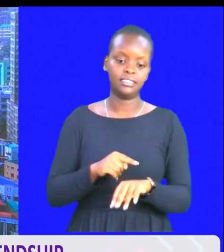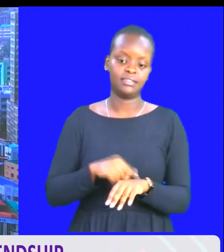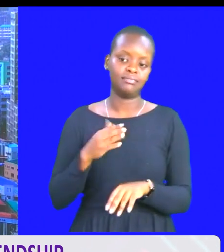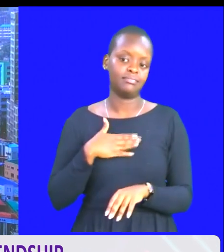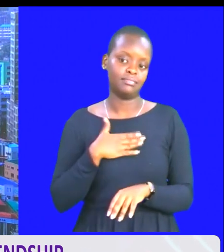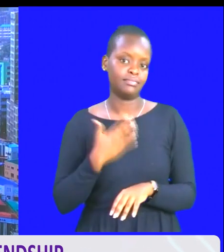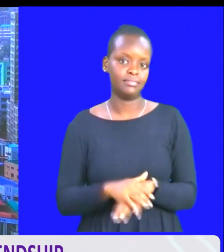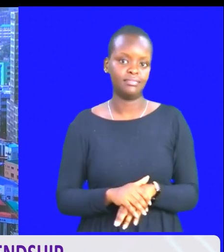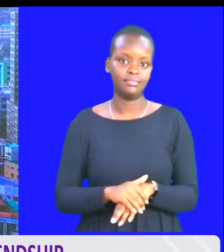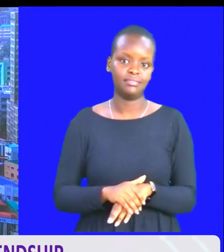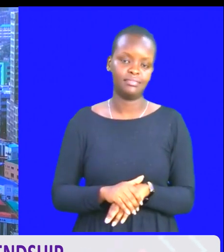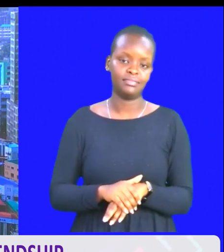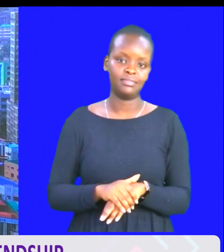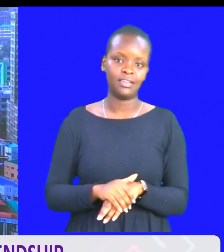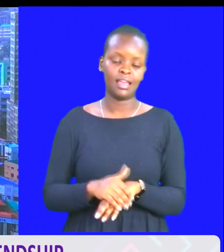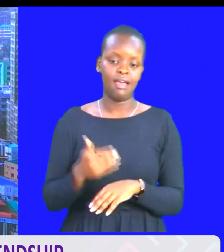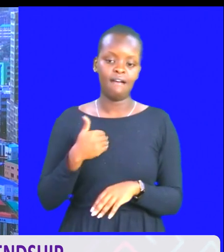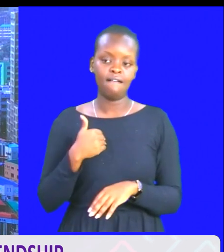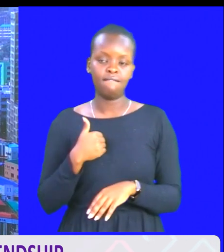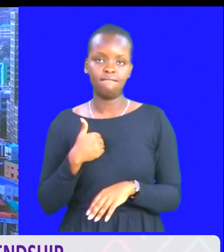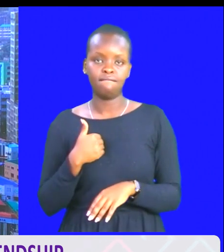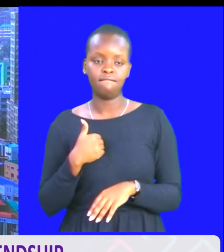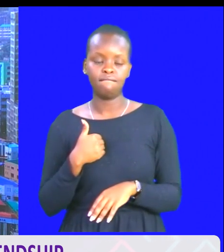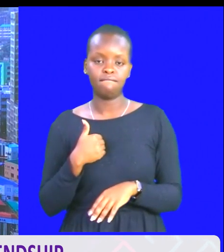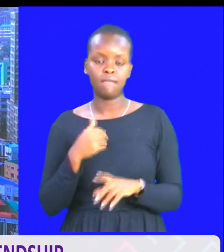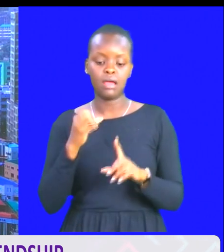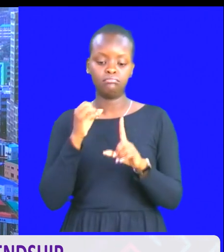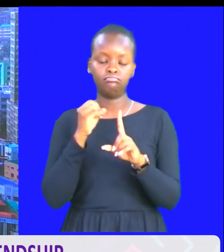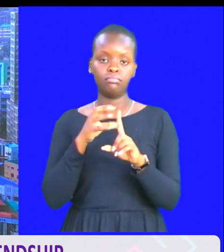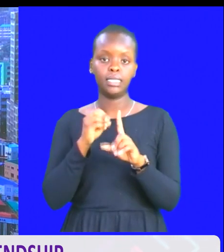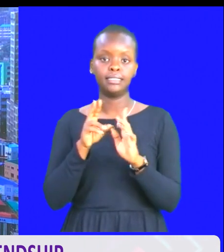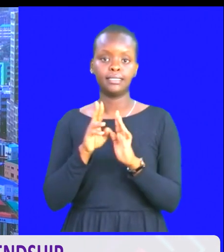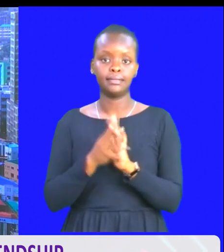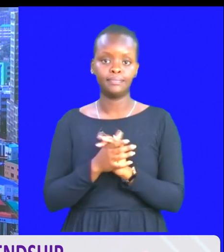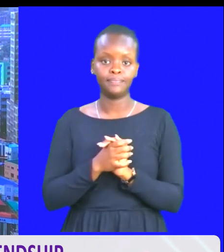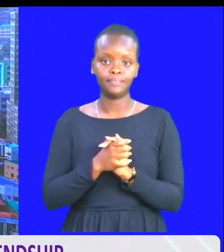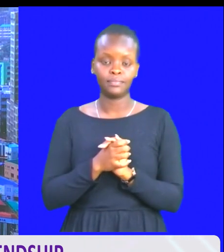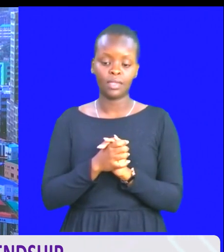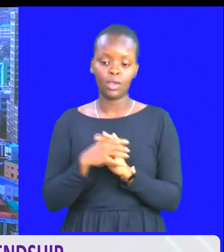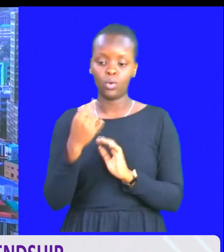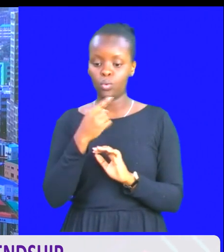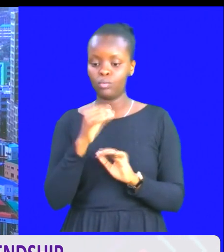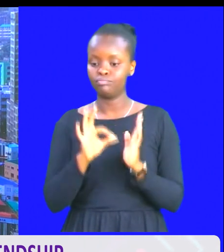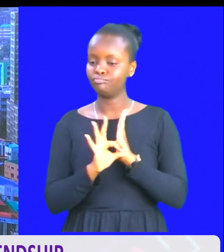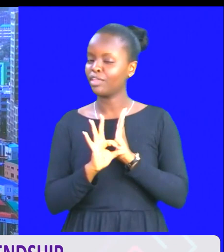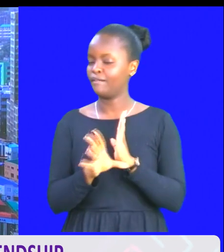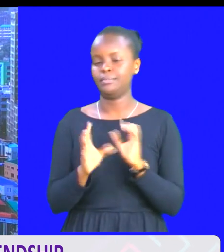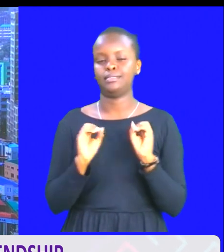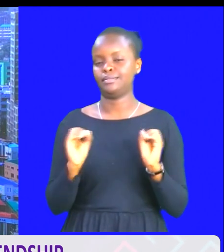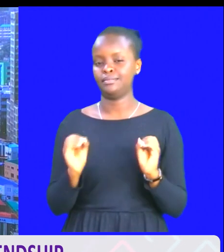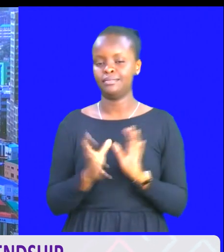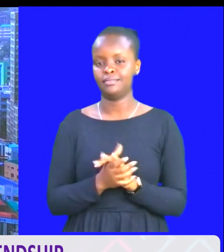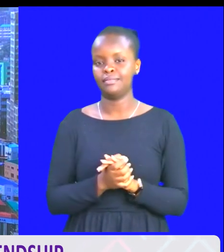looking to, nikona msia look up to. Sindio? Si lazima kuwe jo mtu famous. This is just to impia watu